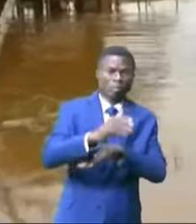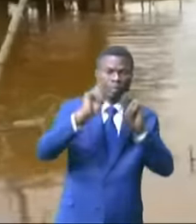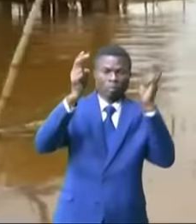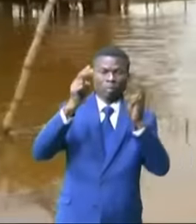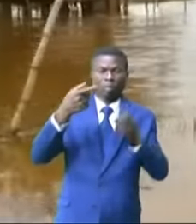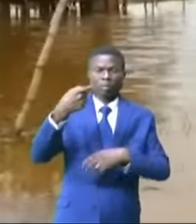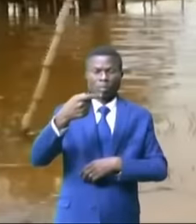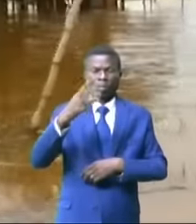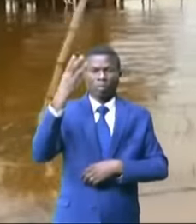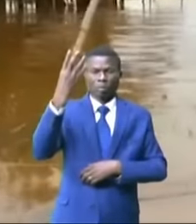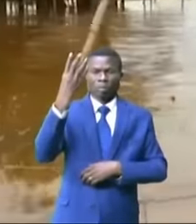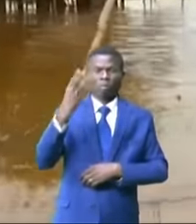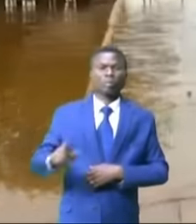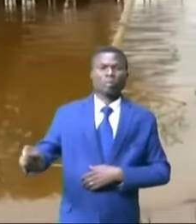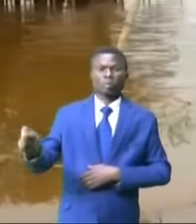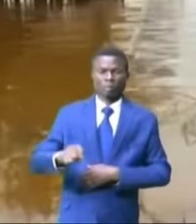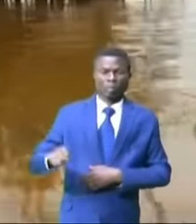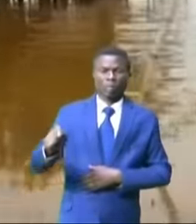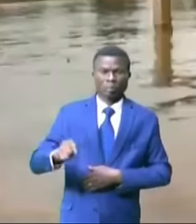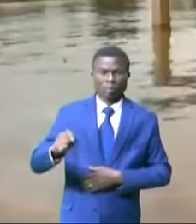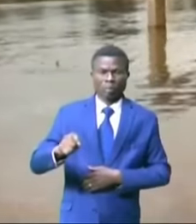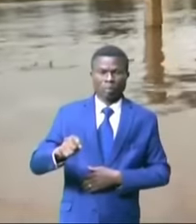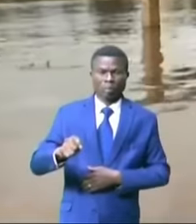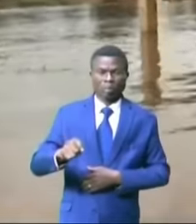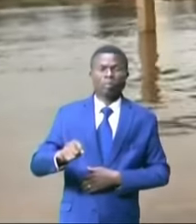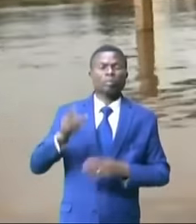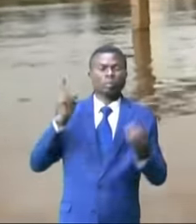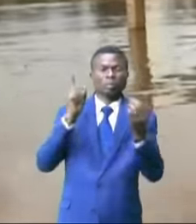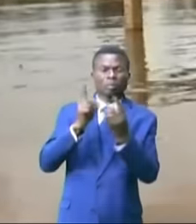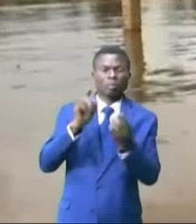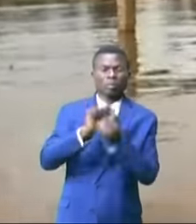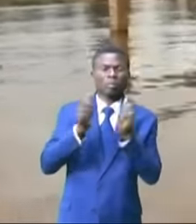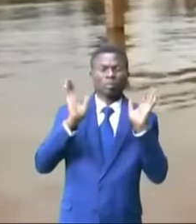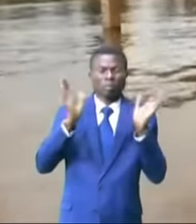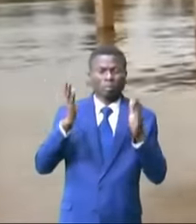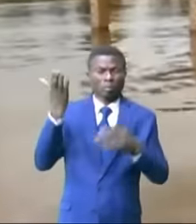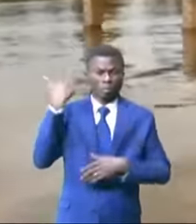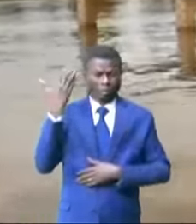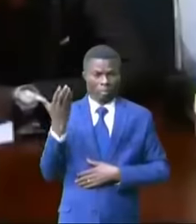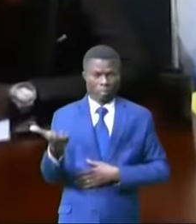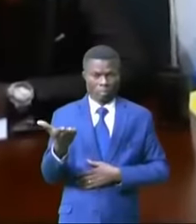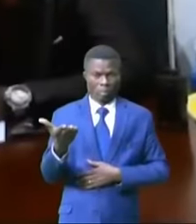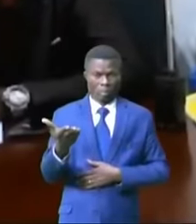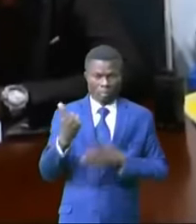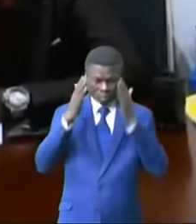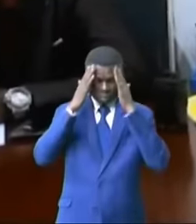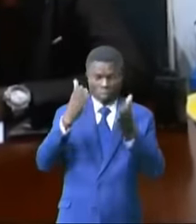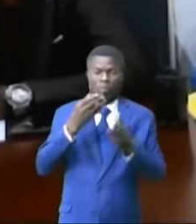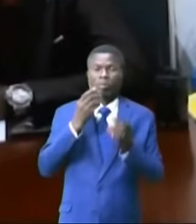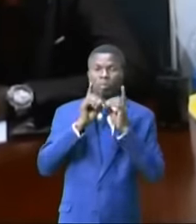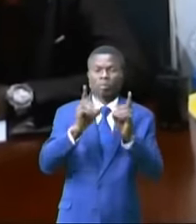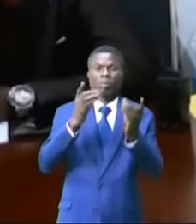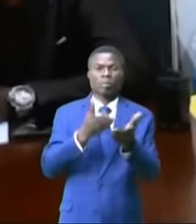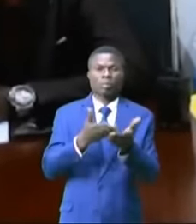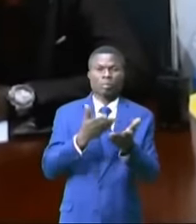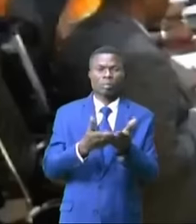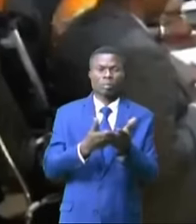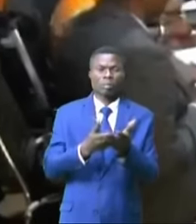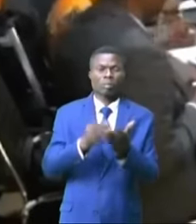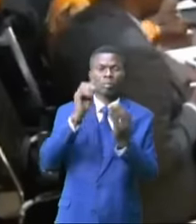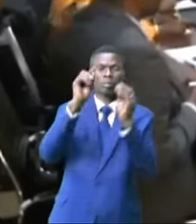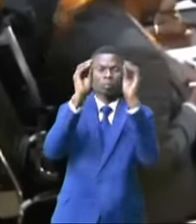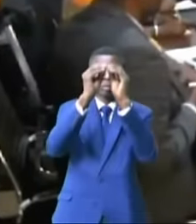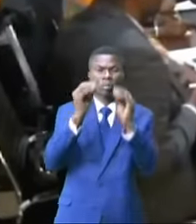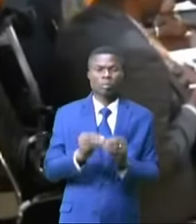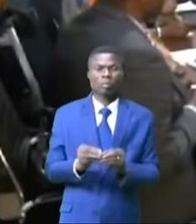Gbadolite et les quatre territoires fait face aux catastrophes naturelles. Se basant sur sa déclaration, on compte à